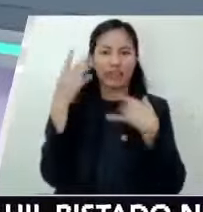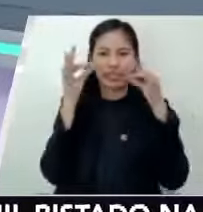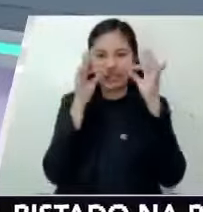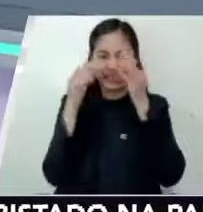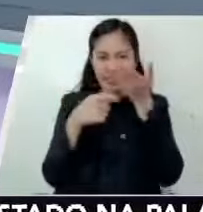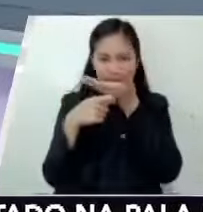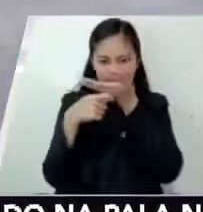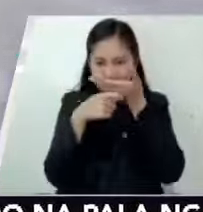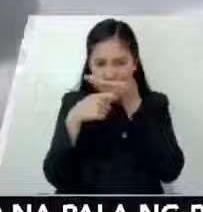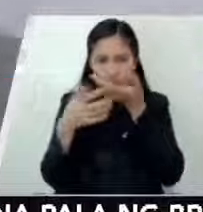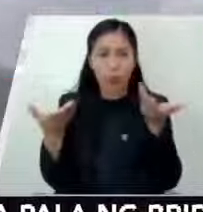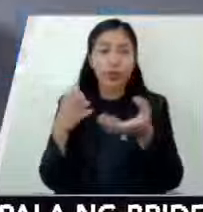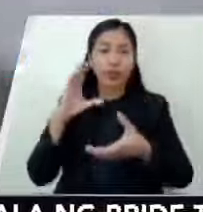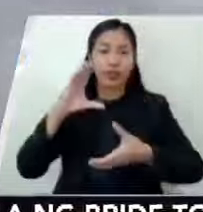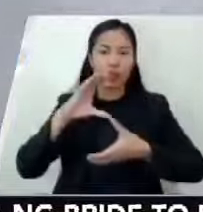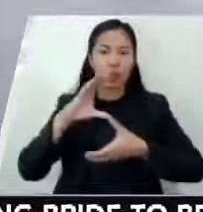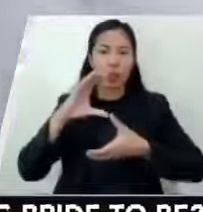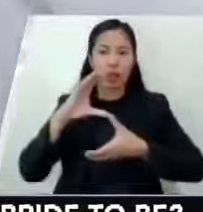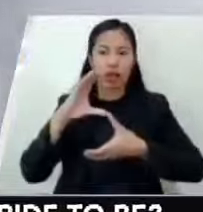Abdurrahman.